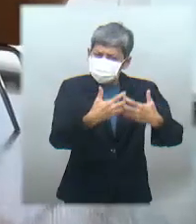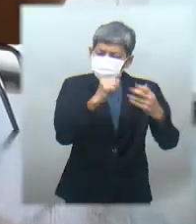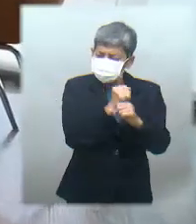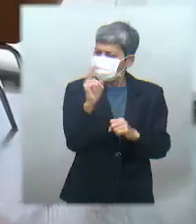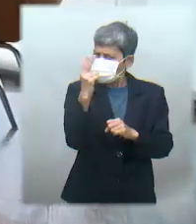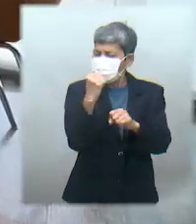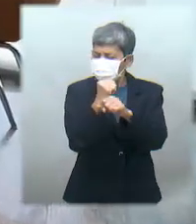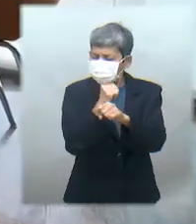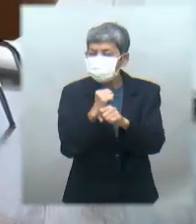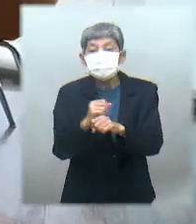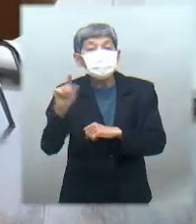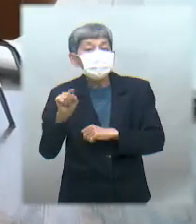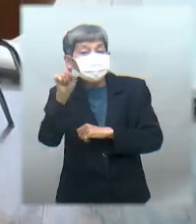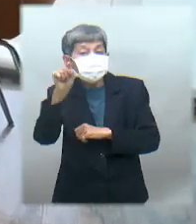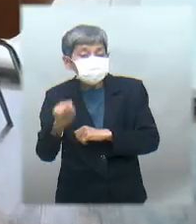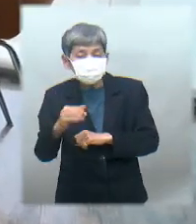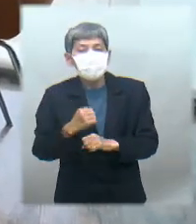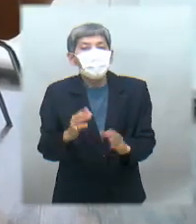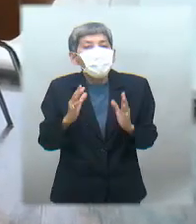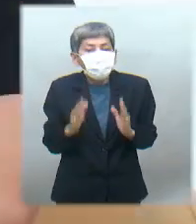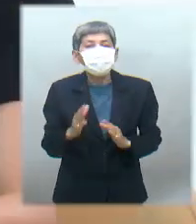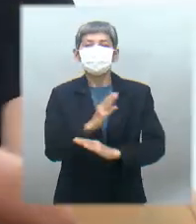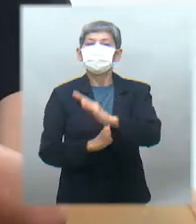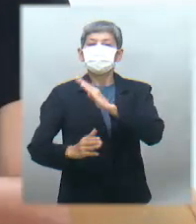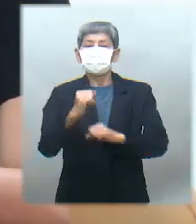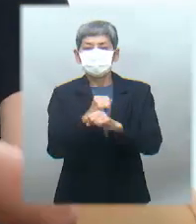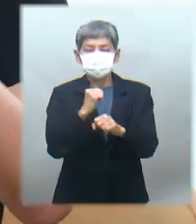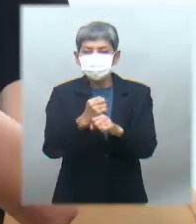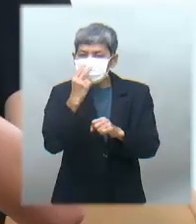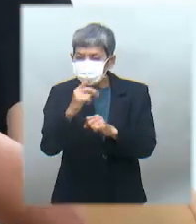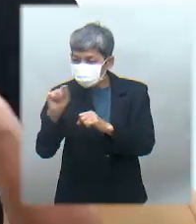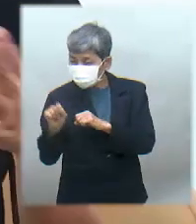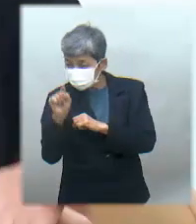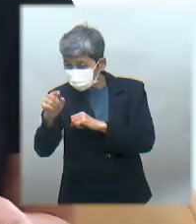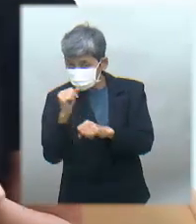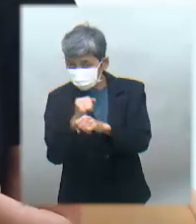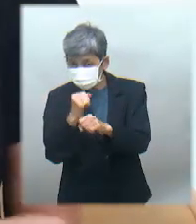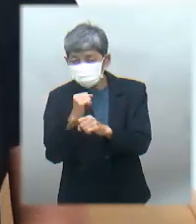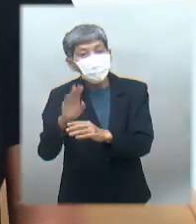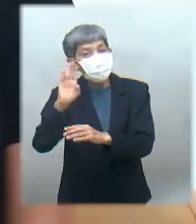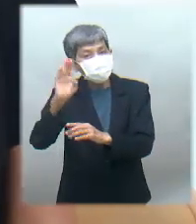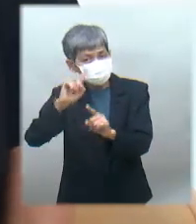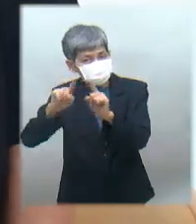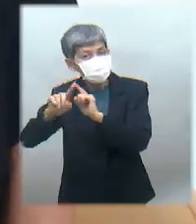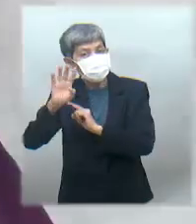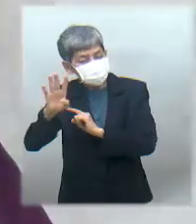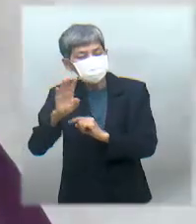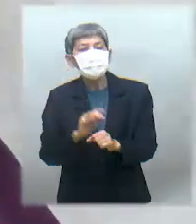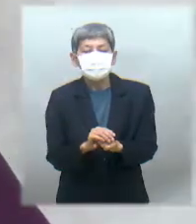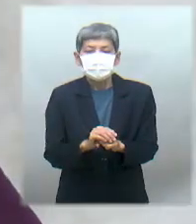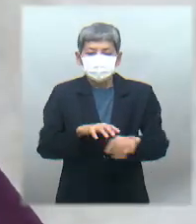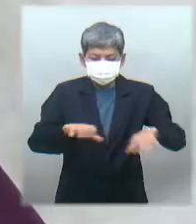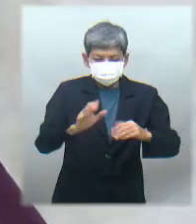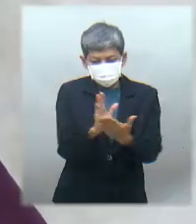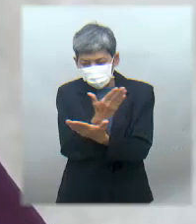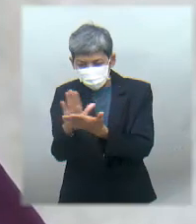นี้เราบวาอายอก 20% แต่ว่าเรากจะไดให้คนพิการไปเซิรป 20% ของ 4 บริษัทแทนก็เป